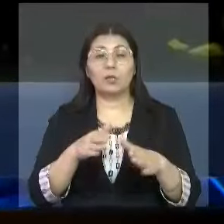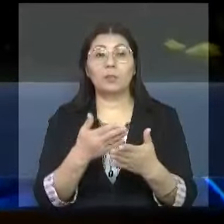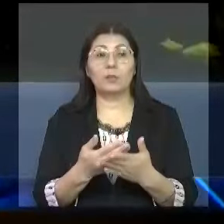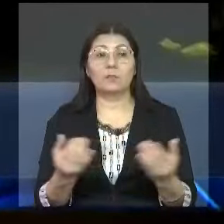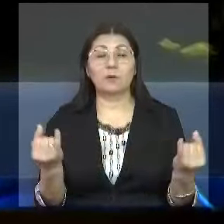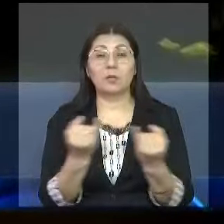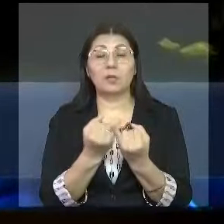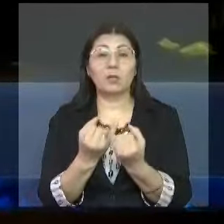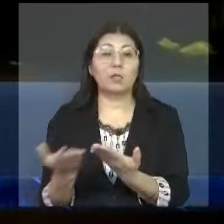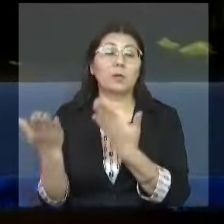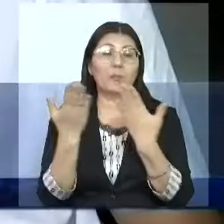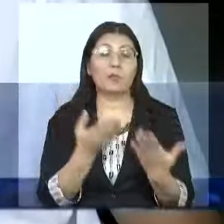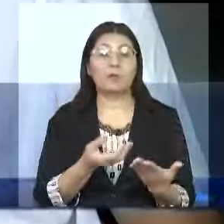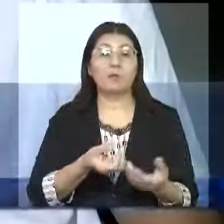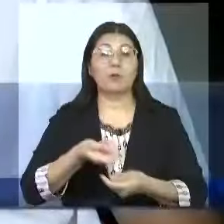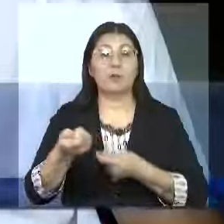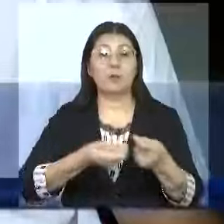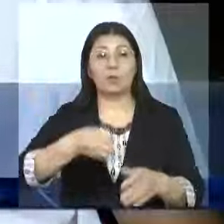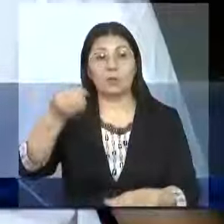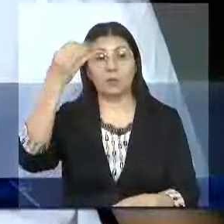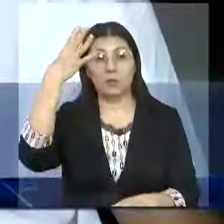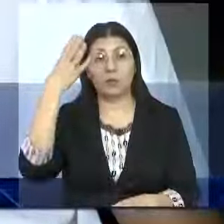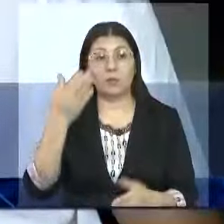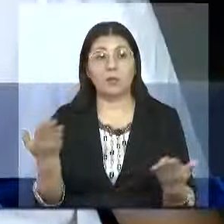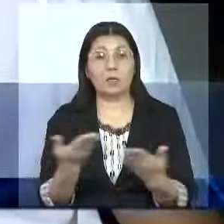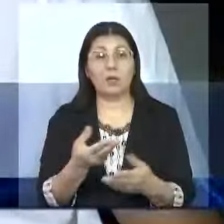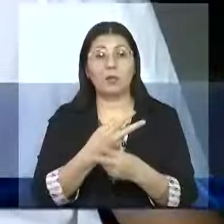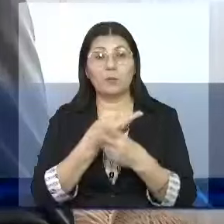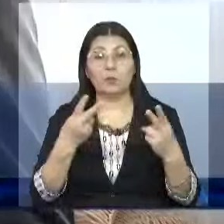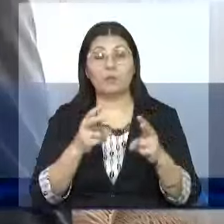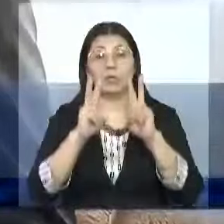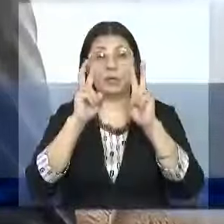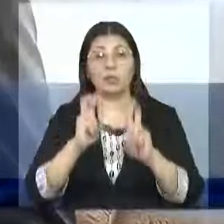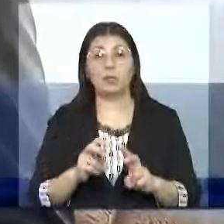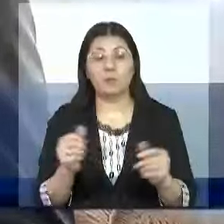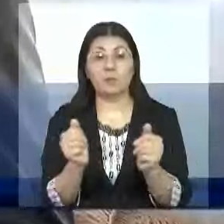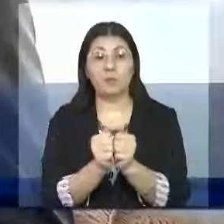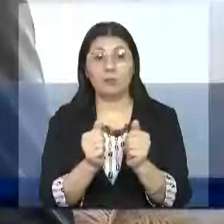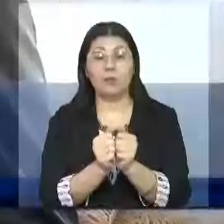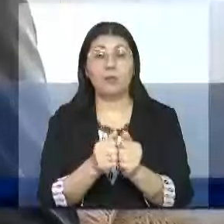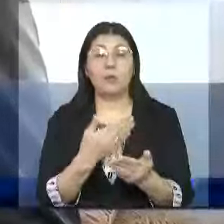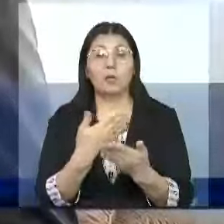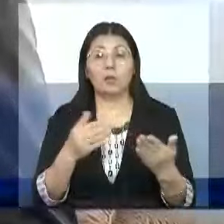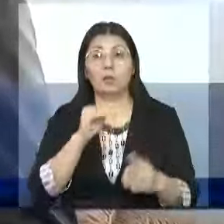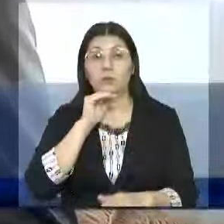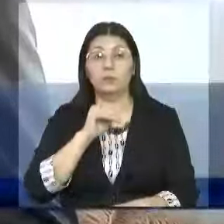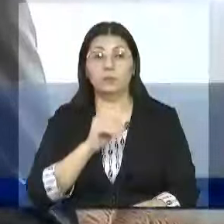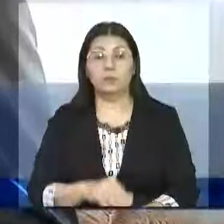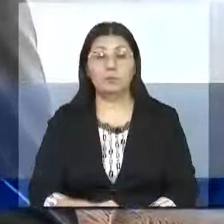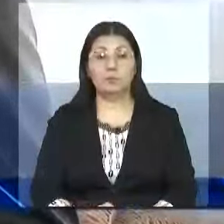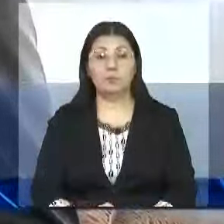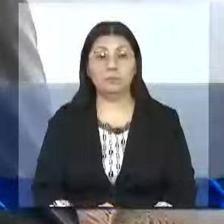гостем был руководитель Управления образования области который отметил что Тема достаточно близка к их